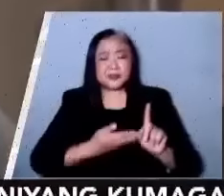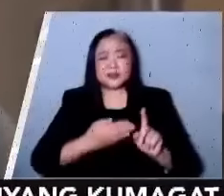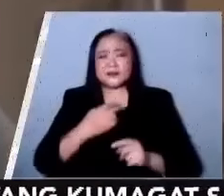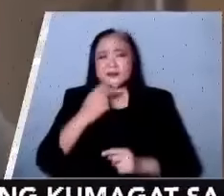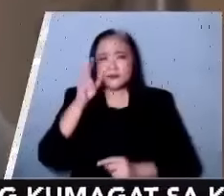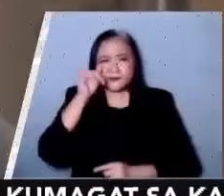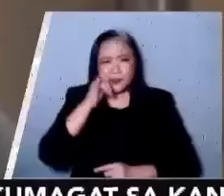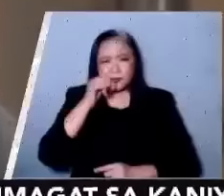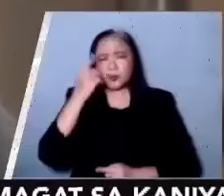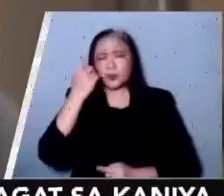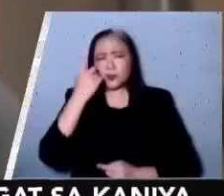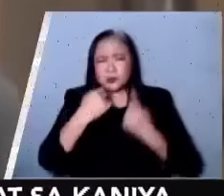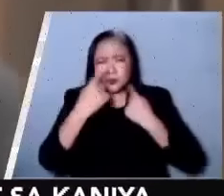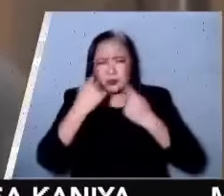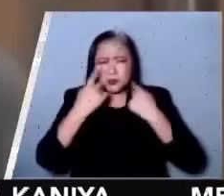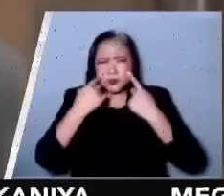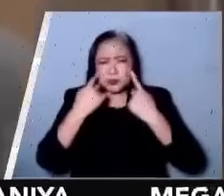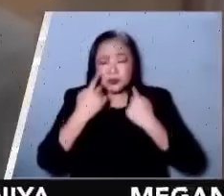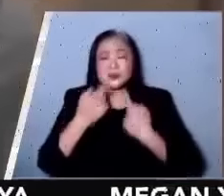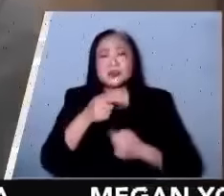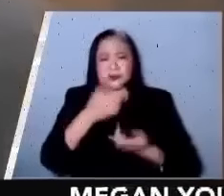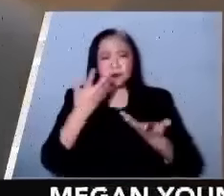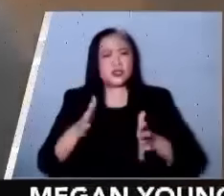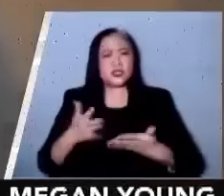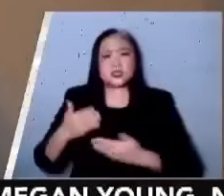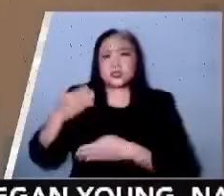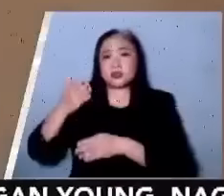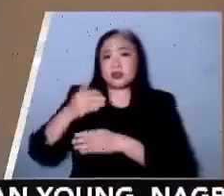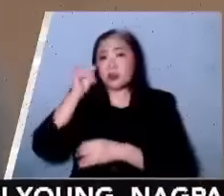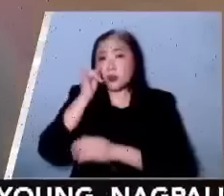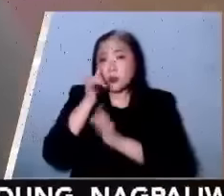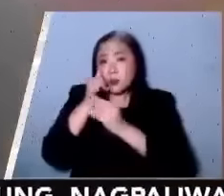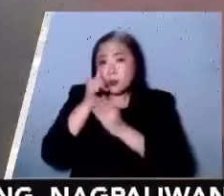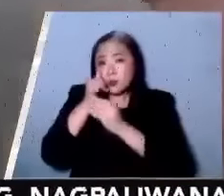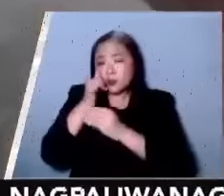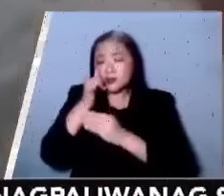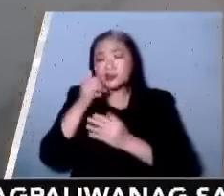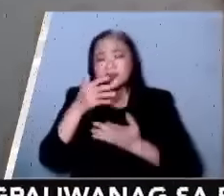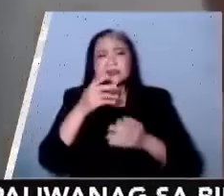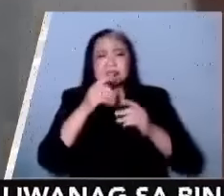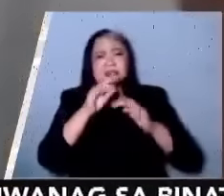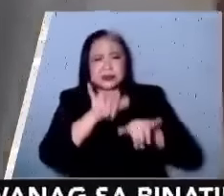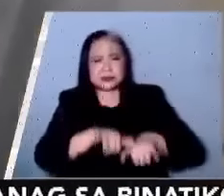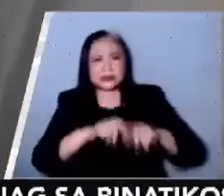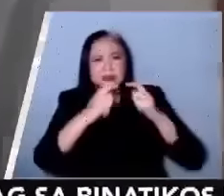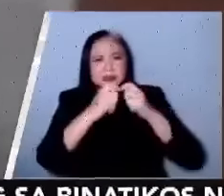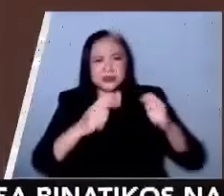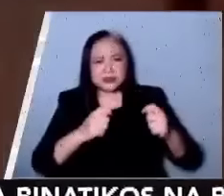Nasa tent na at tumigil na sa pagrolyo ang kamera.